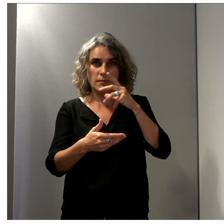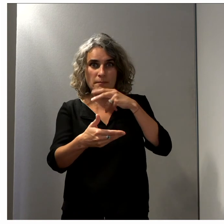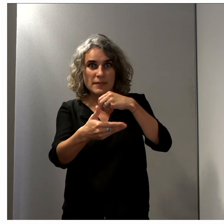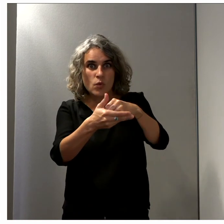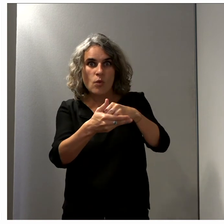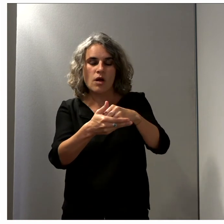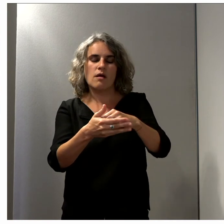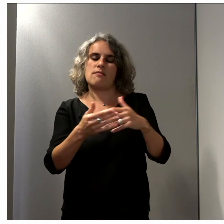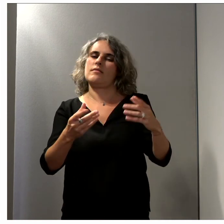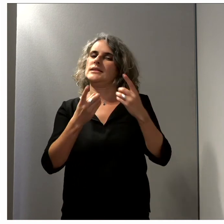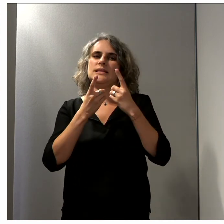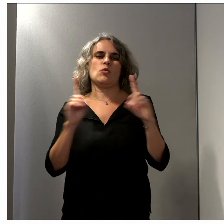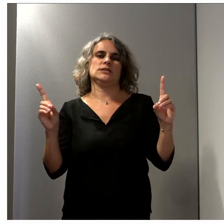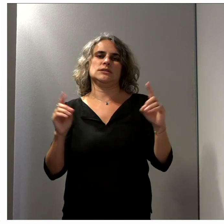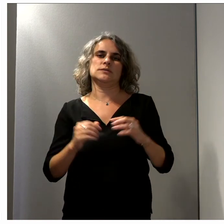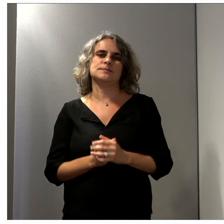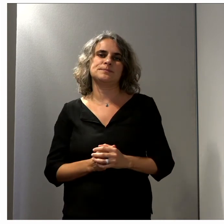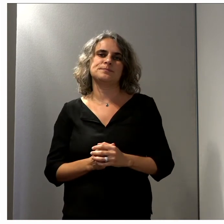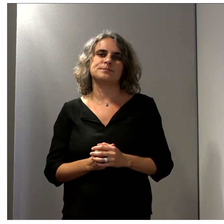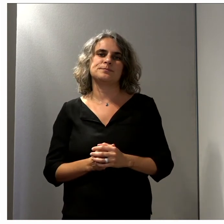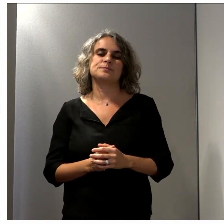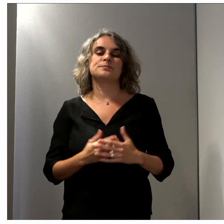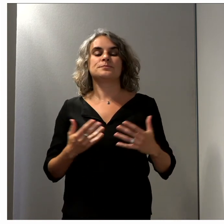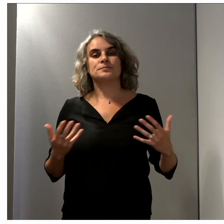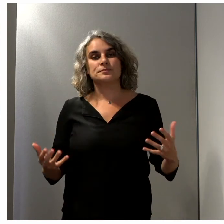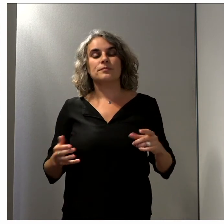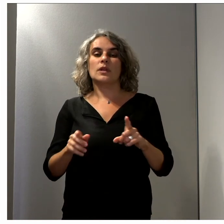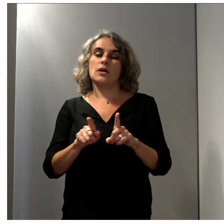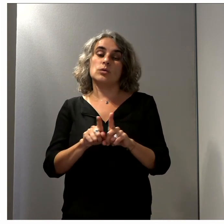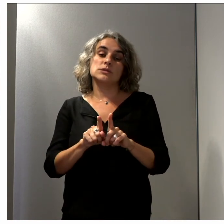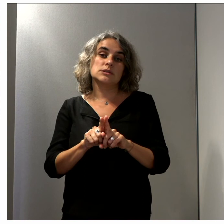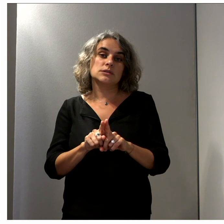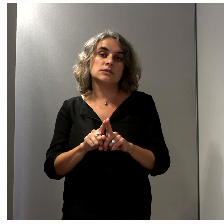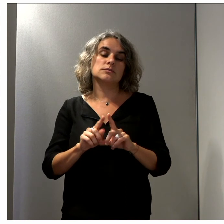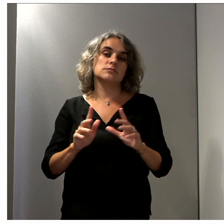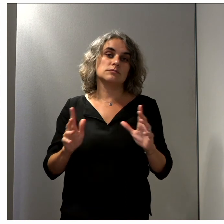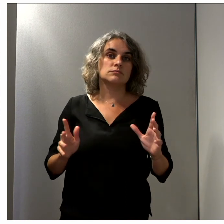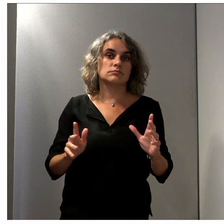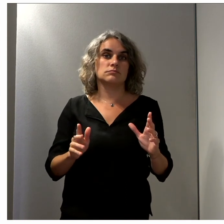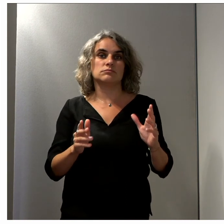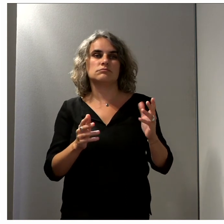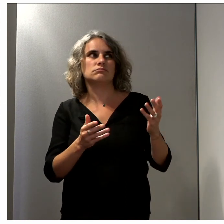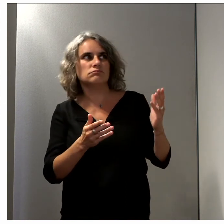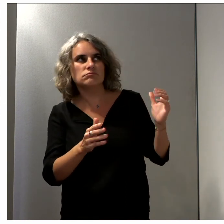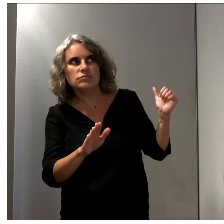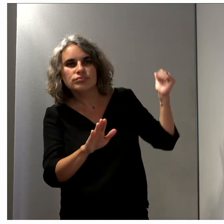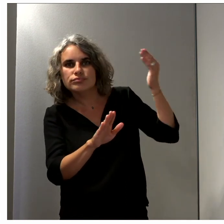démocratie. Il conviendrait donc sans doute également, suite à tout ce qui s'est passé